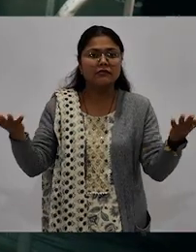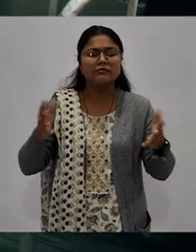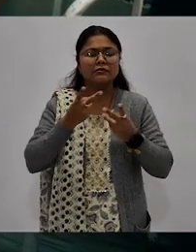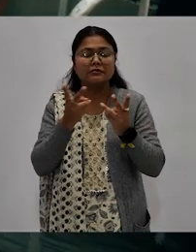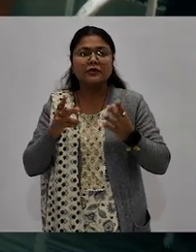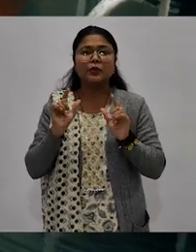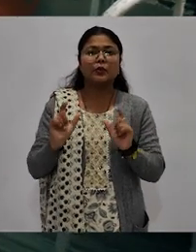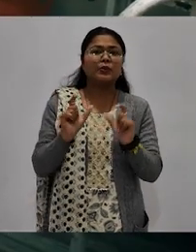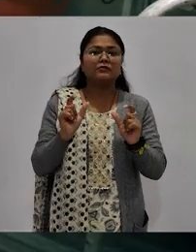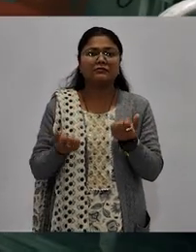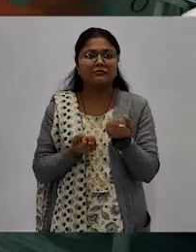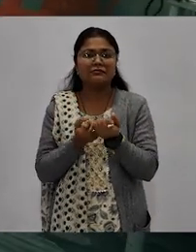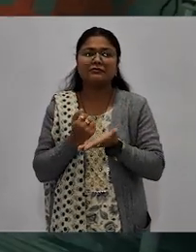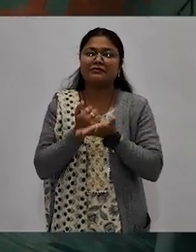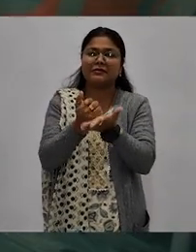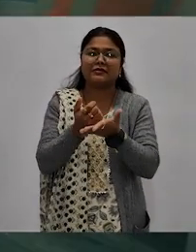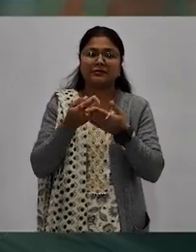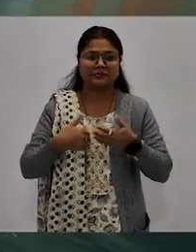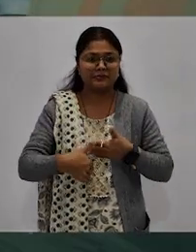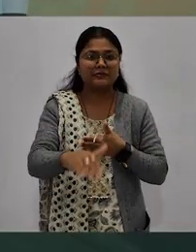নিৰবিচ্ছিন্ন শুশ্ৰূষা আগবঢ়াই আহিছে।